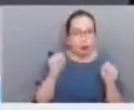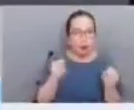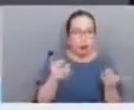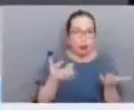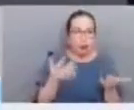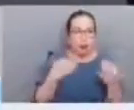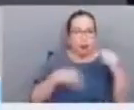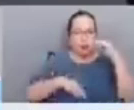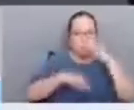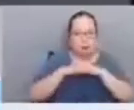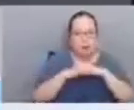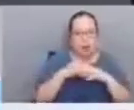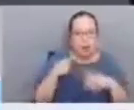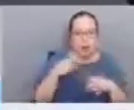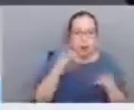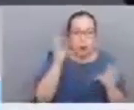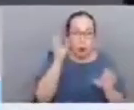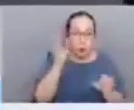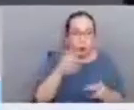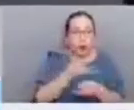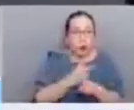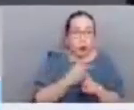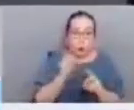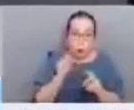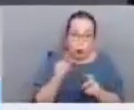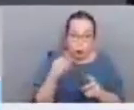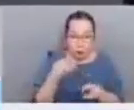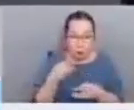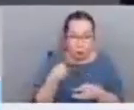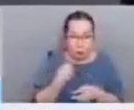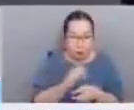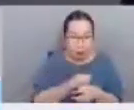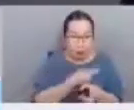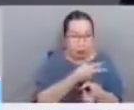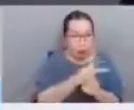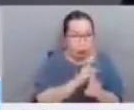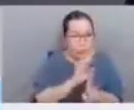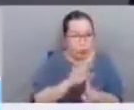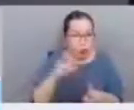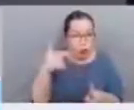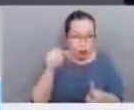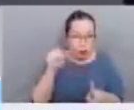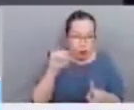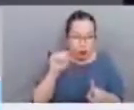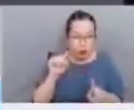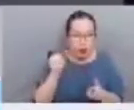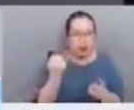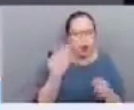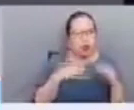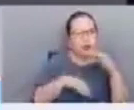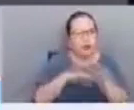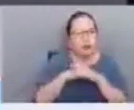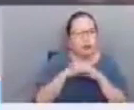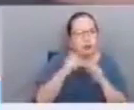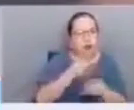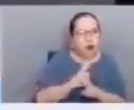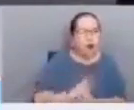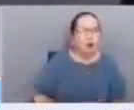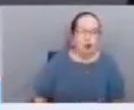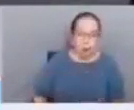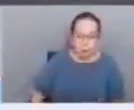yung mga presyo ng mga laptop o desktops. No? Siguro meron mga 25,000, 28,000, meron din